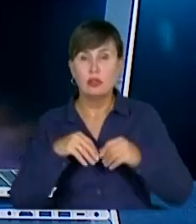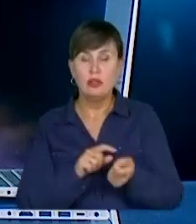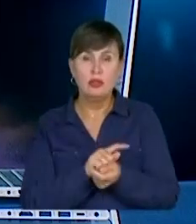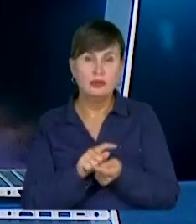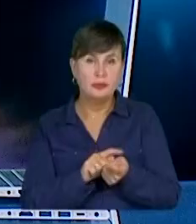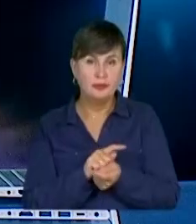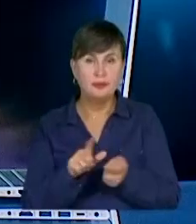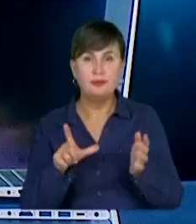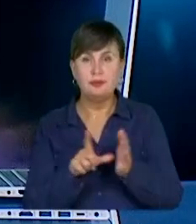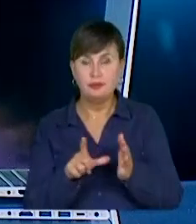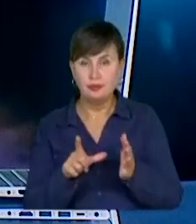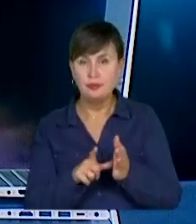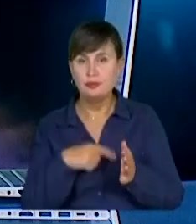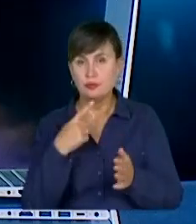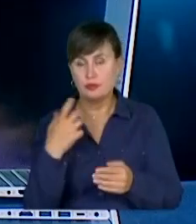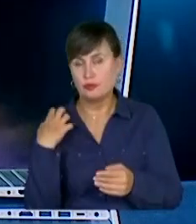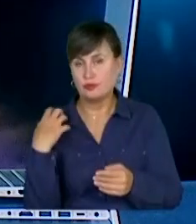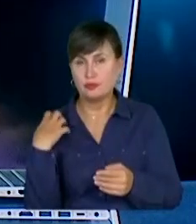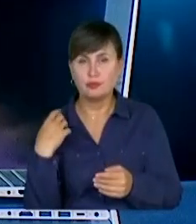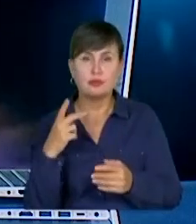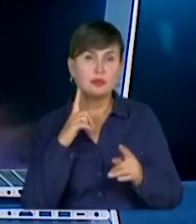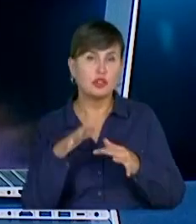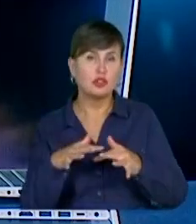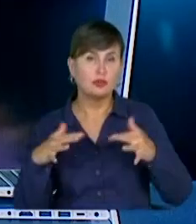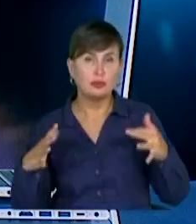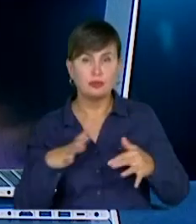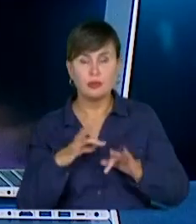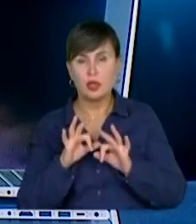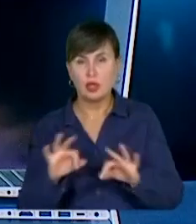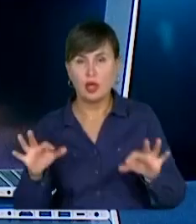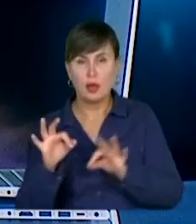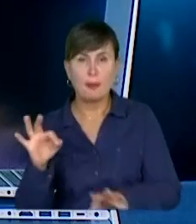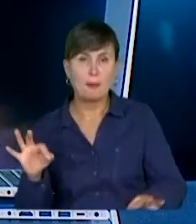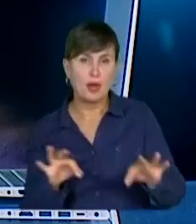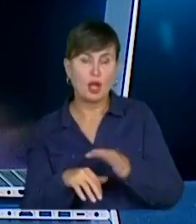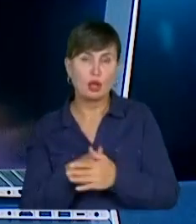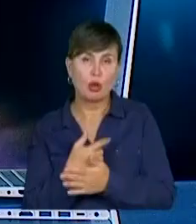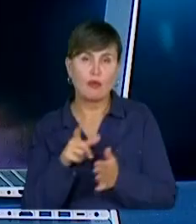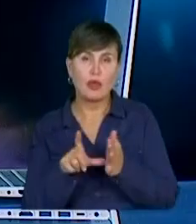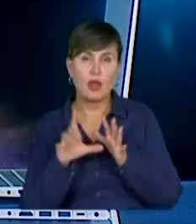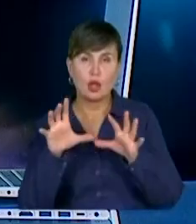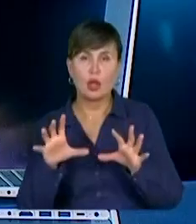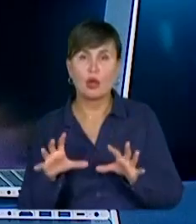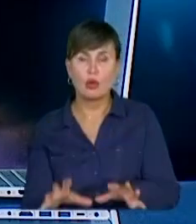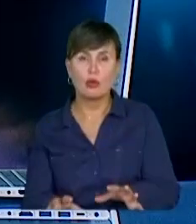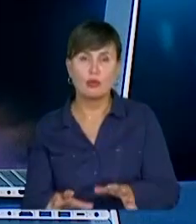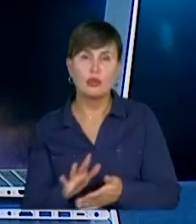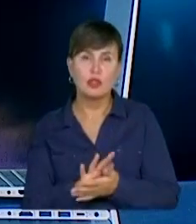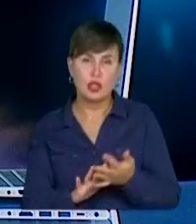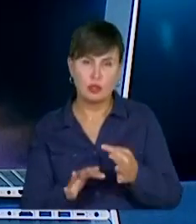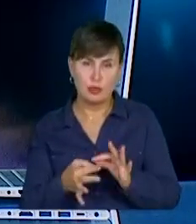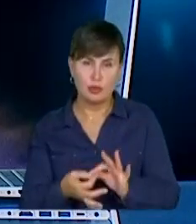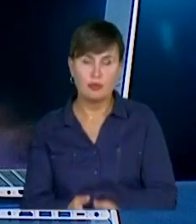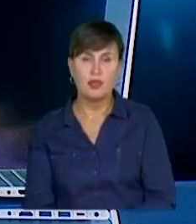структуру налогообложения, предлагают чиновники. В Мажилисе прошла презентация проекта нового налогового кодекса. Асимжан Жузбаева